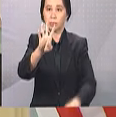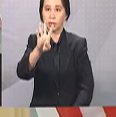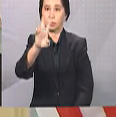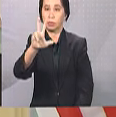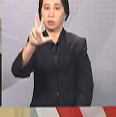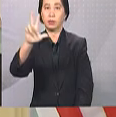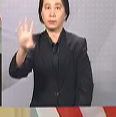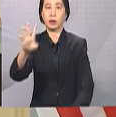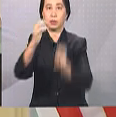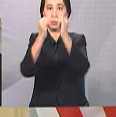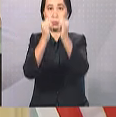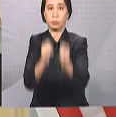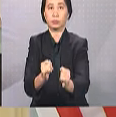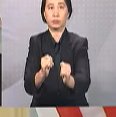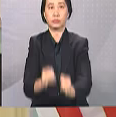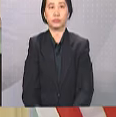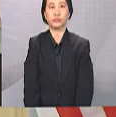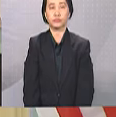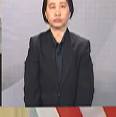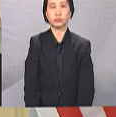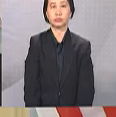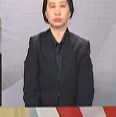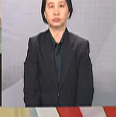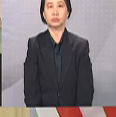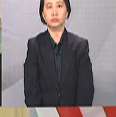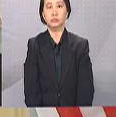19,434 individu.